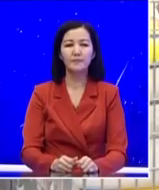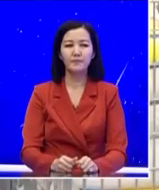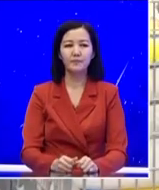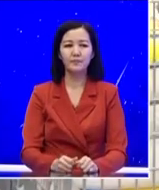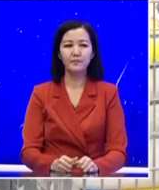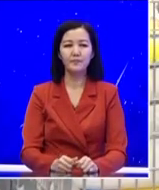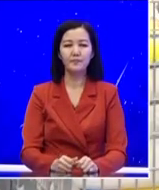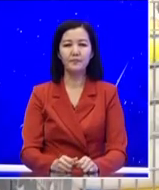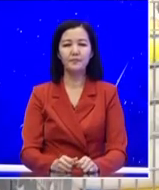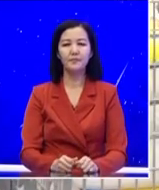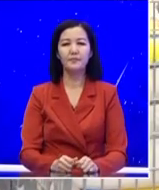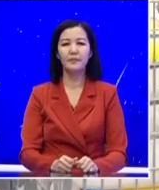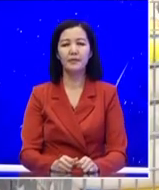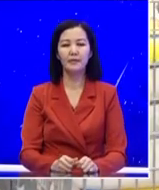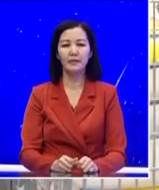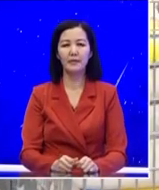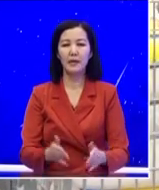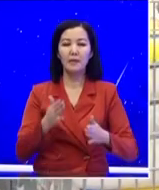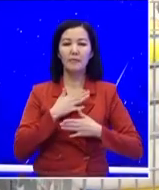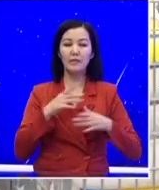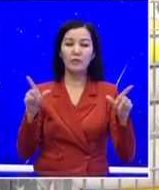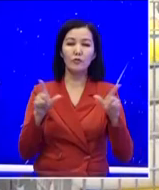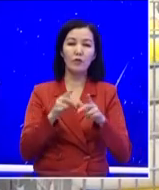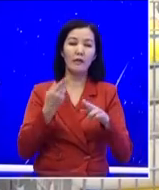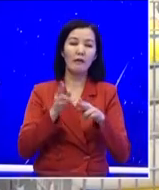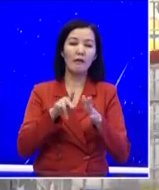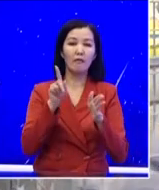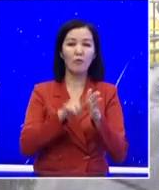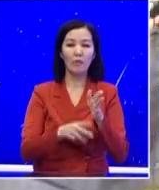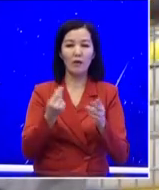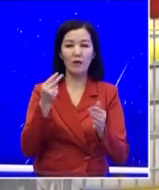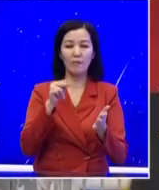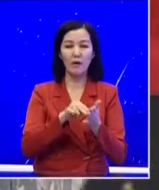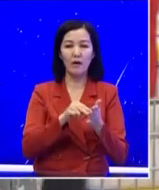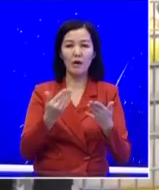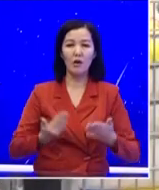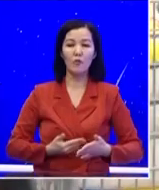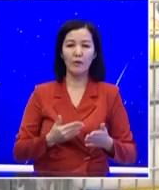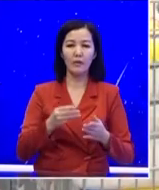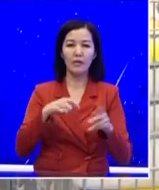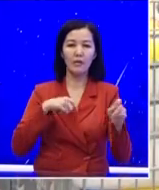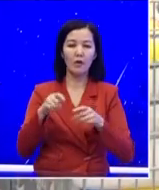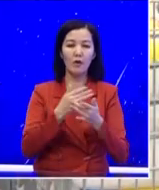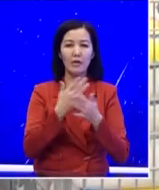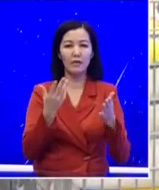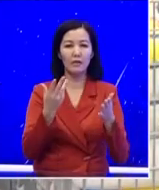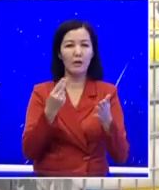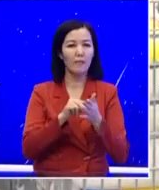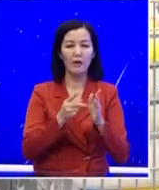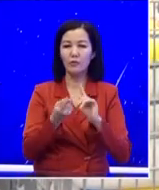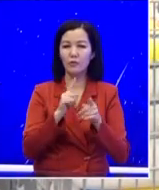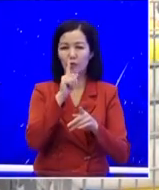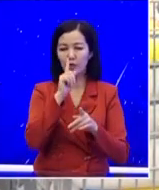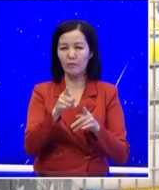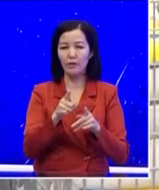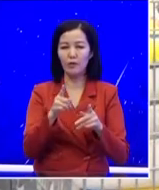В нашем магазине самые низкие цены. Біздің дүкенде ең төменгі бағалар. Әлеуметтік тауарлардың бағасы өзгермейді. Күнделікті